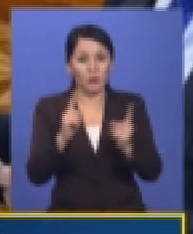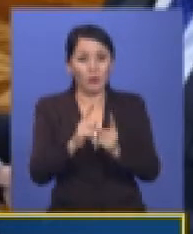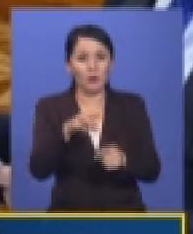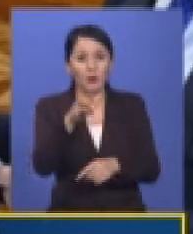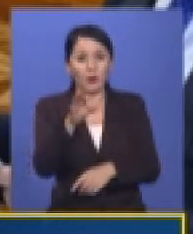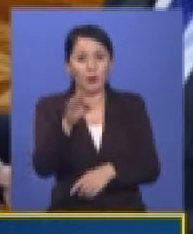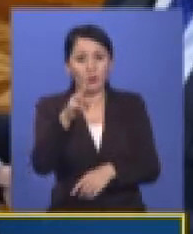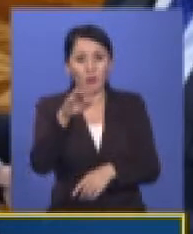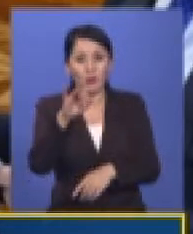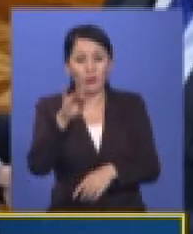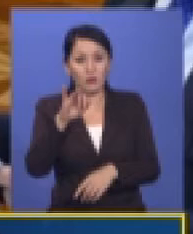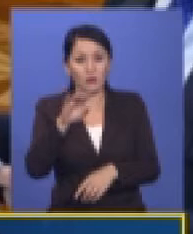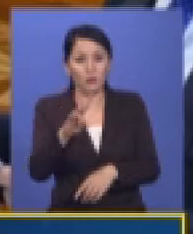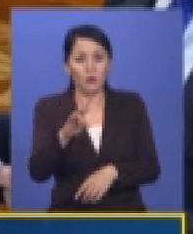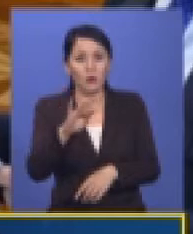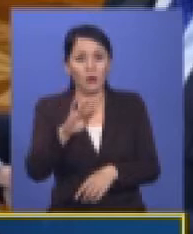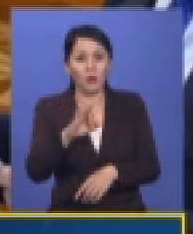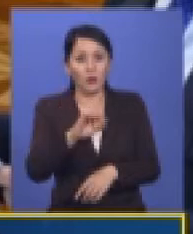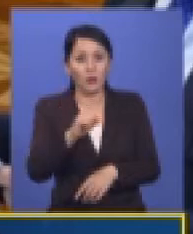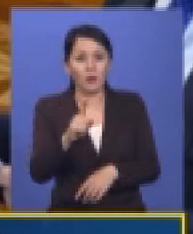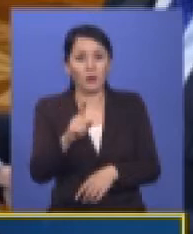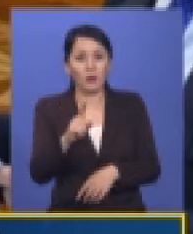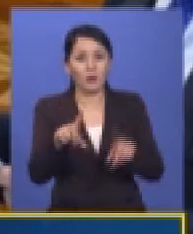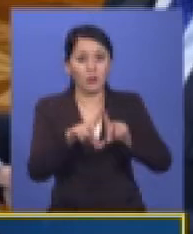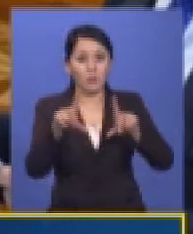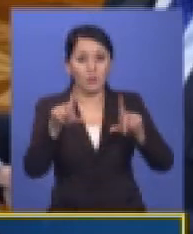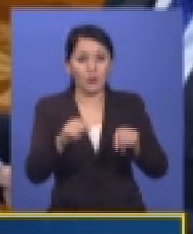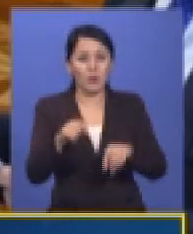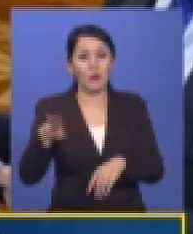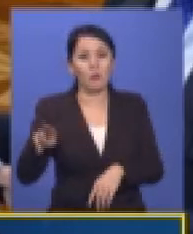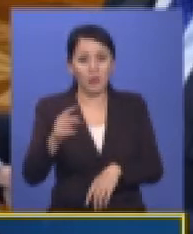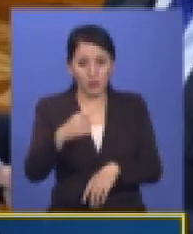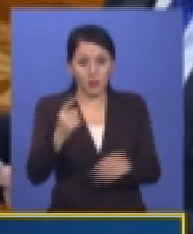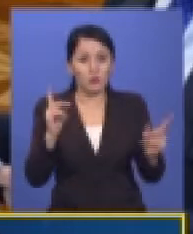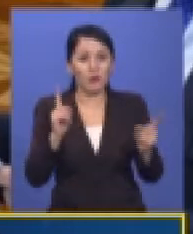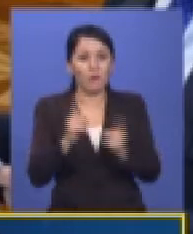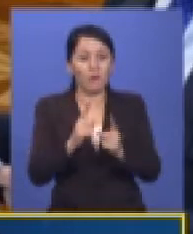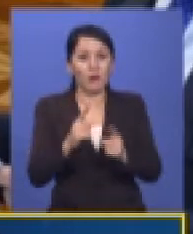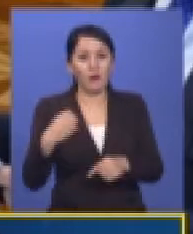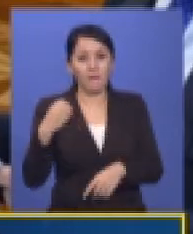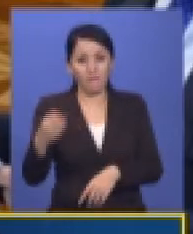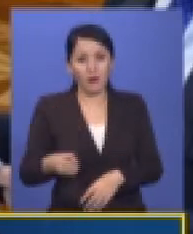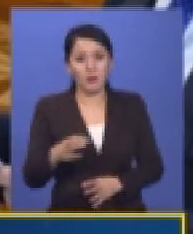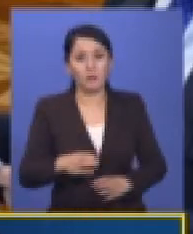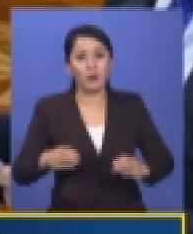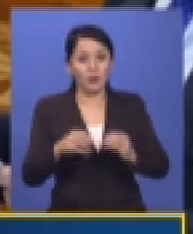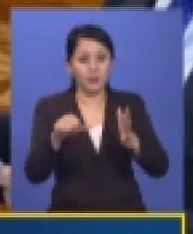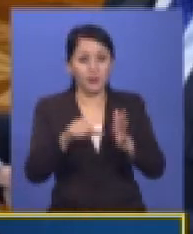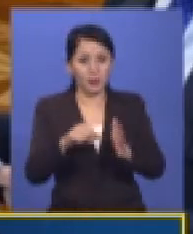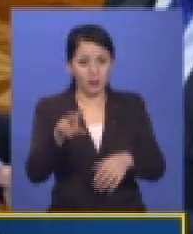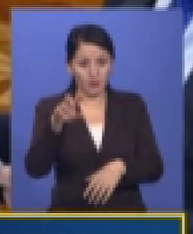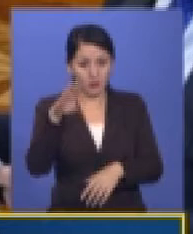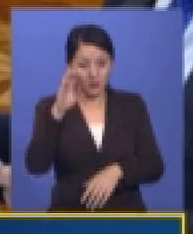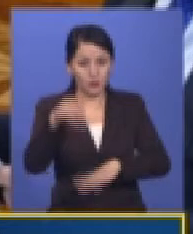қабылдауында болған Total Energies мұнай-газ концернінің басшылары айтты. Кездесуде Франция компаниясының қатысуымен